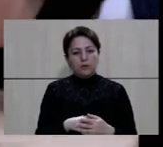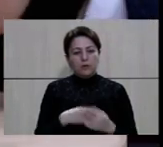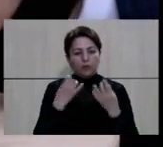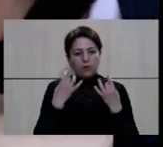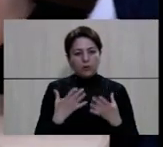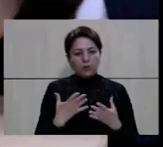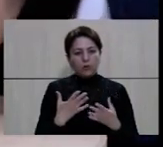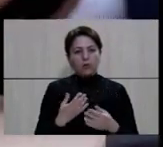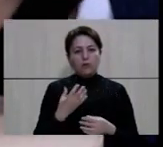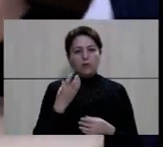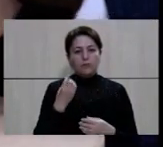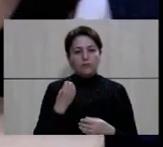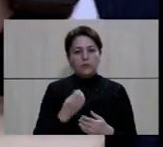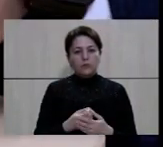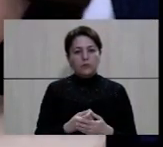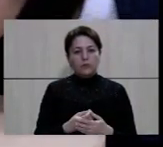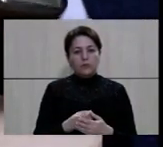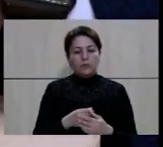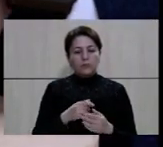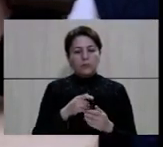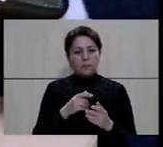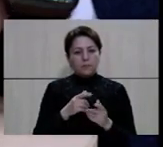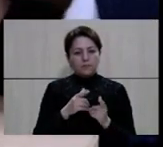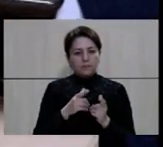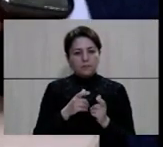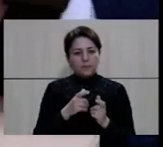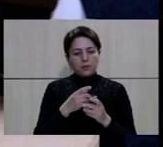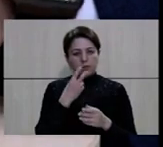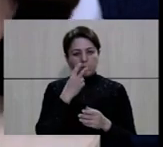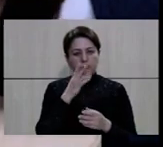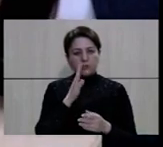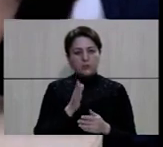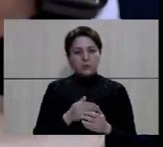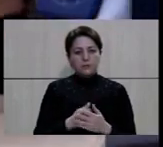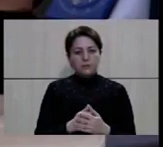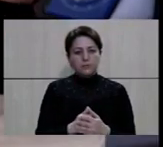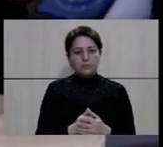oddiy hamda pistoletsimon ko'rinishda bo'ladi.